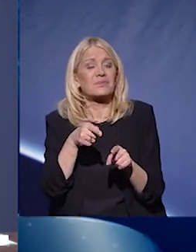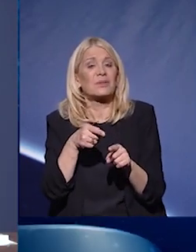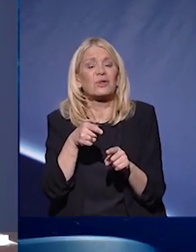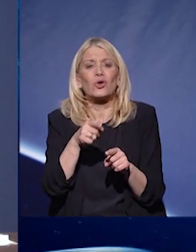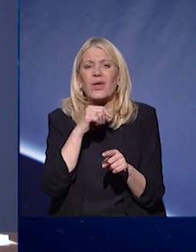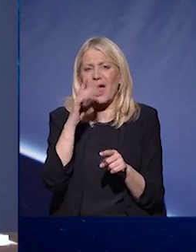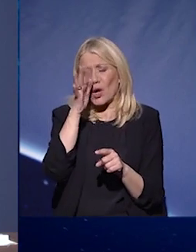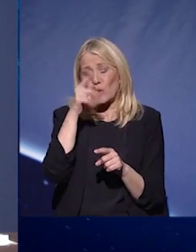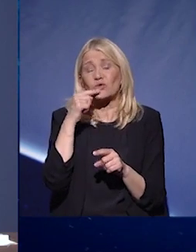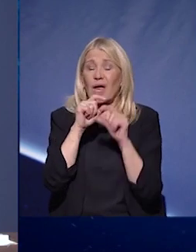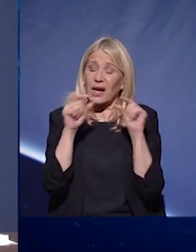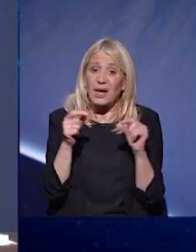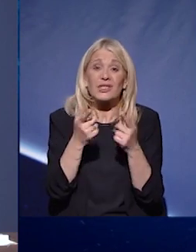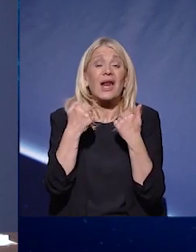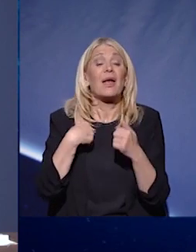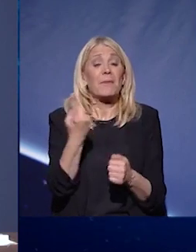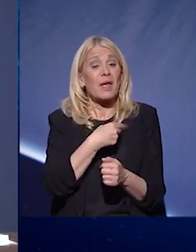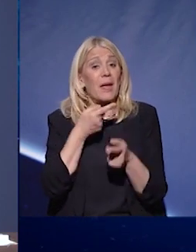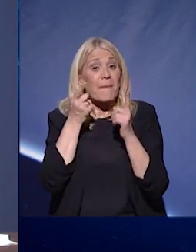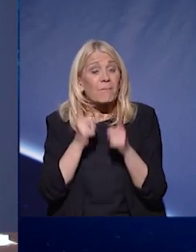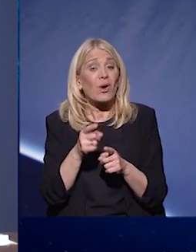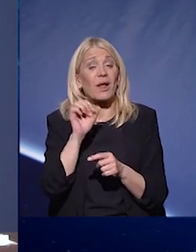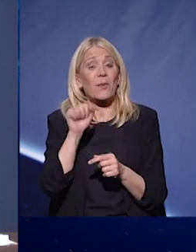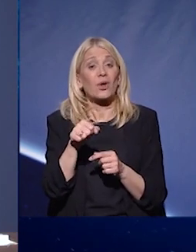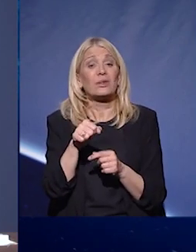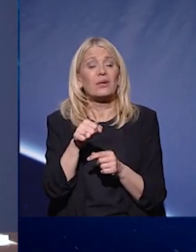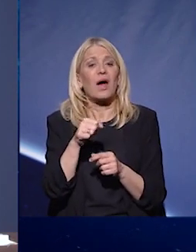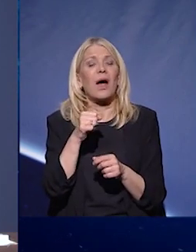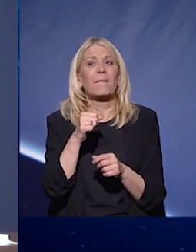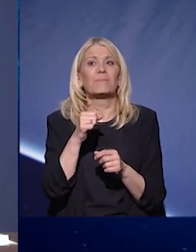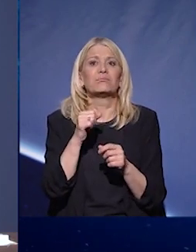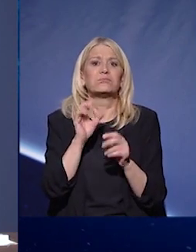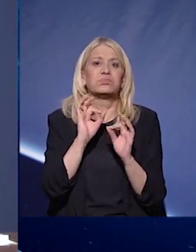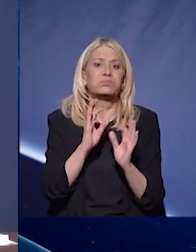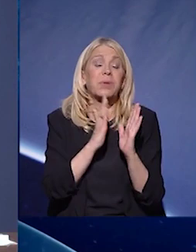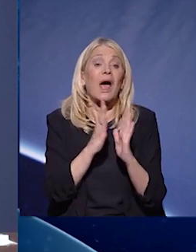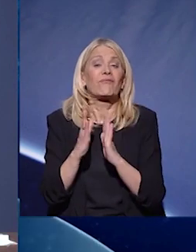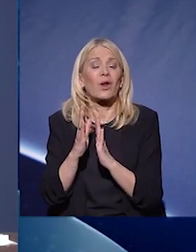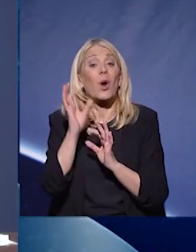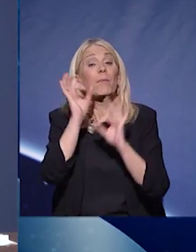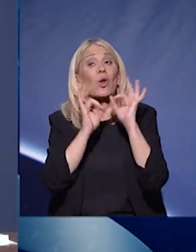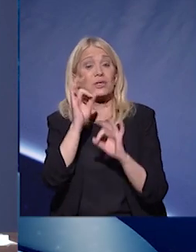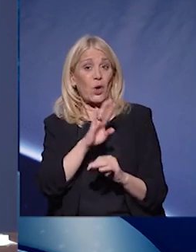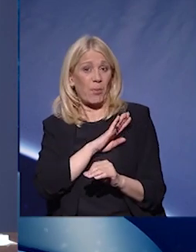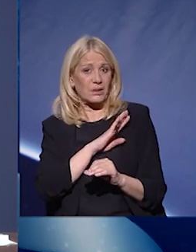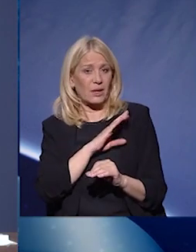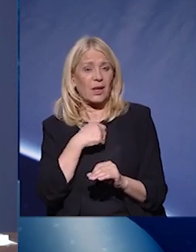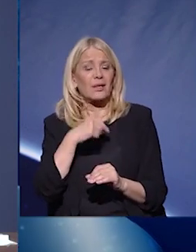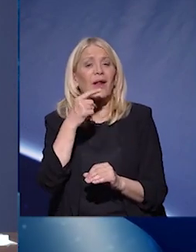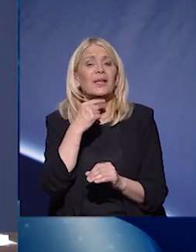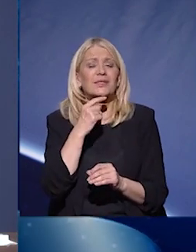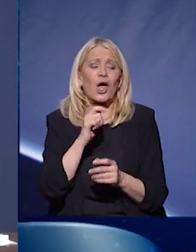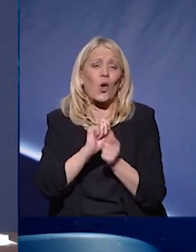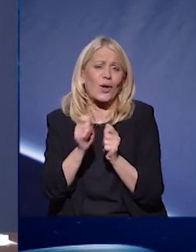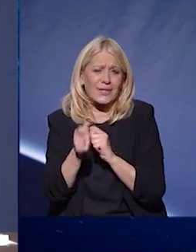to je ružna reč, ali moramo da pravilno procenjujemo rizike. Hteo sam da kažem da se kockamo,